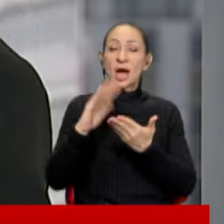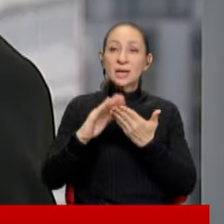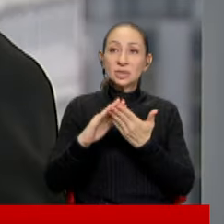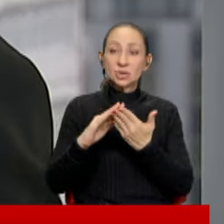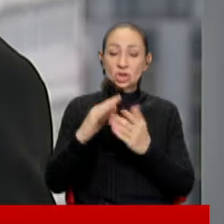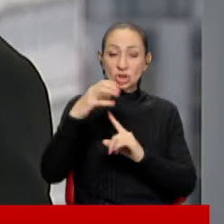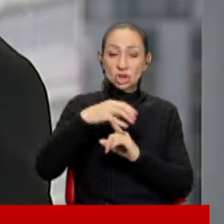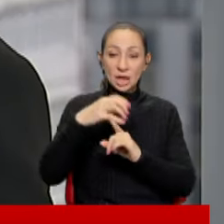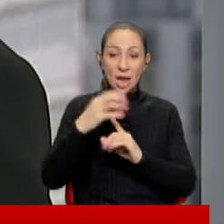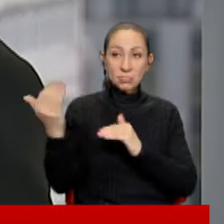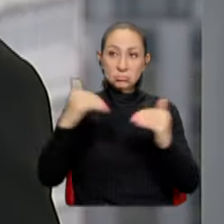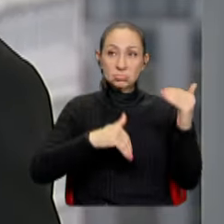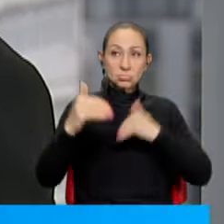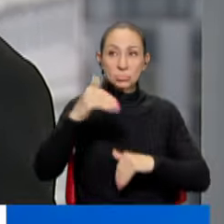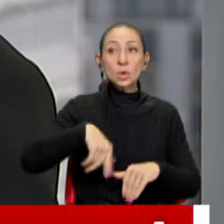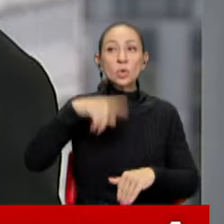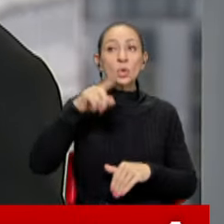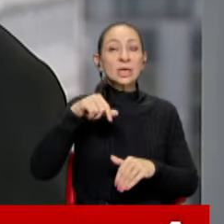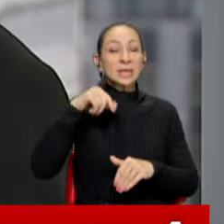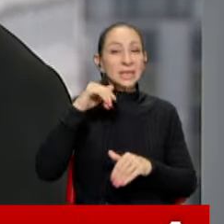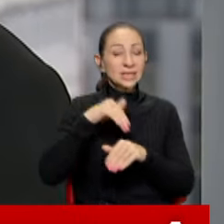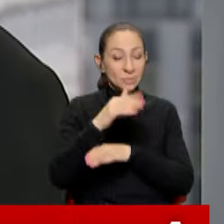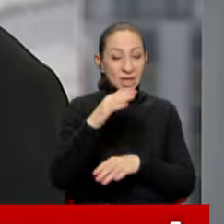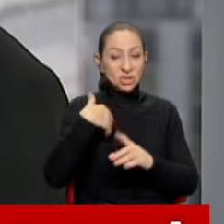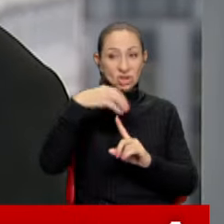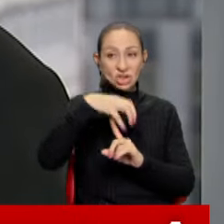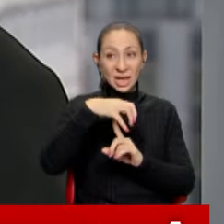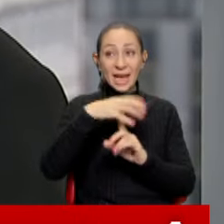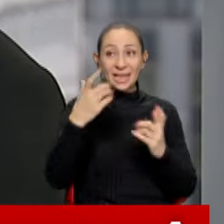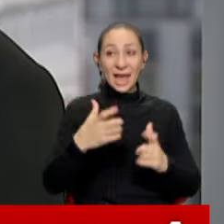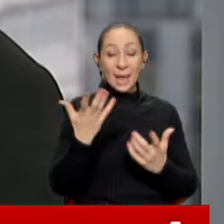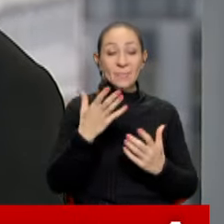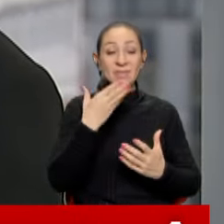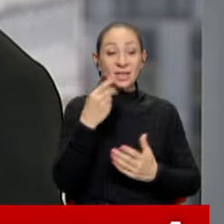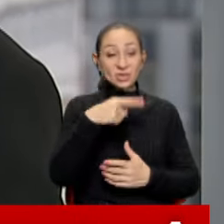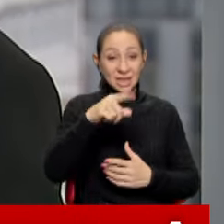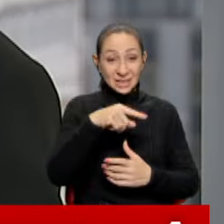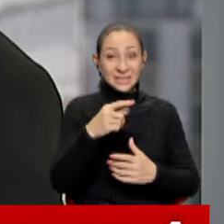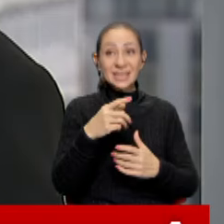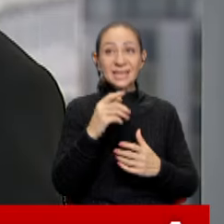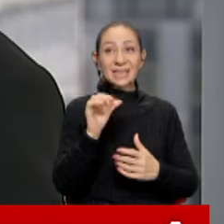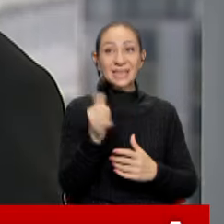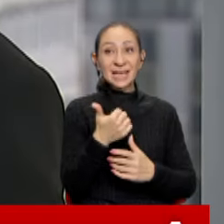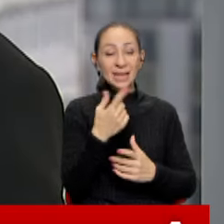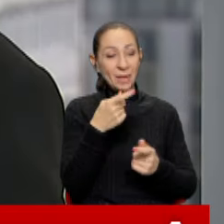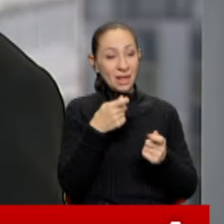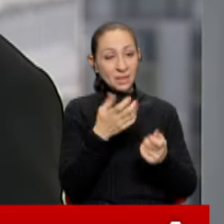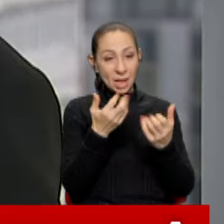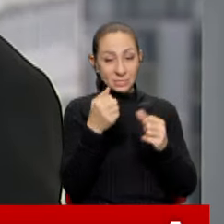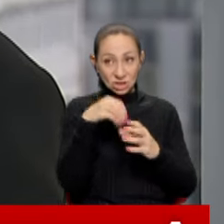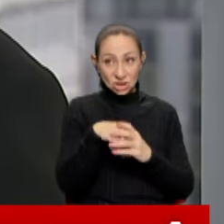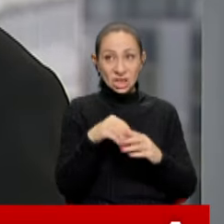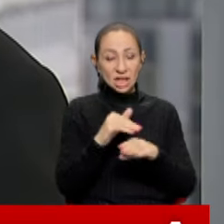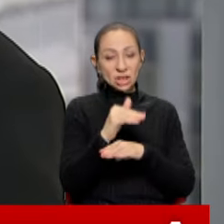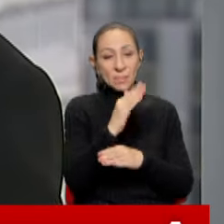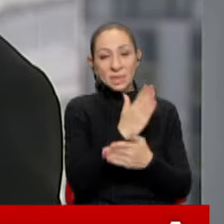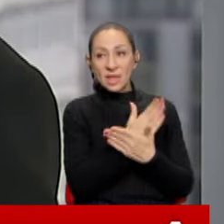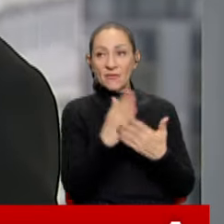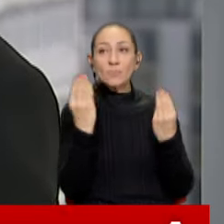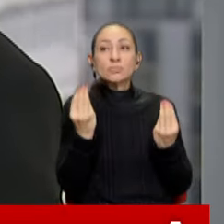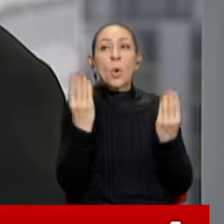arkadaşımız Çankaya'yı kullanıyor günlük yaşamında. Biz Çankaya'da özellikle hem gençlerin kaliteli bir eğitim alabilmesi ve yaşamını iyi